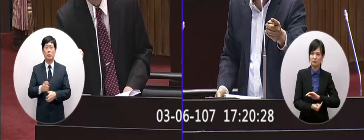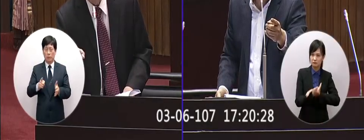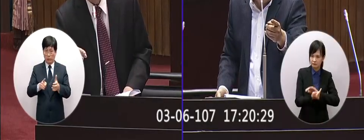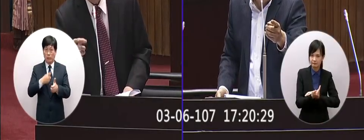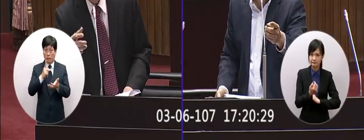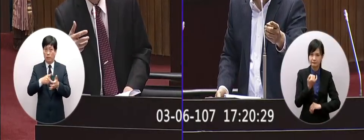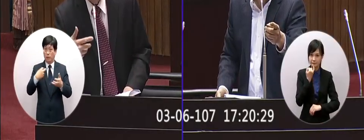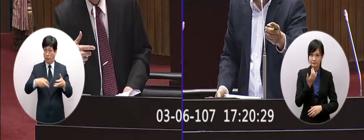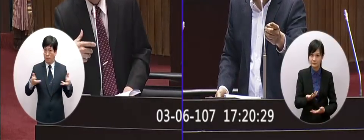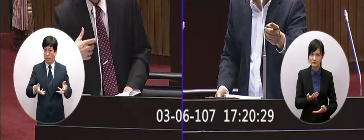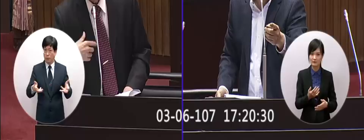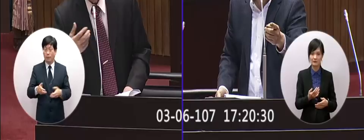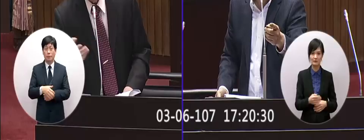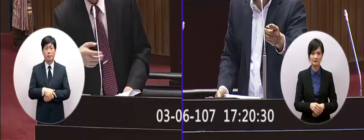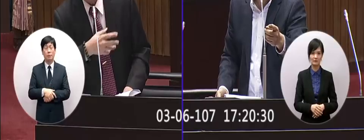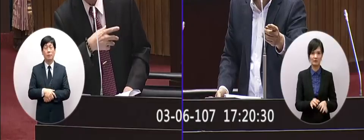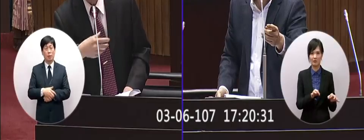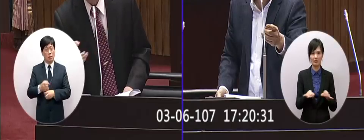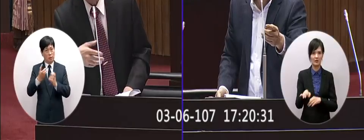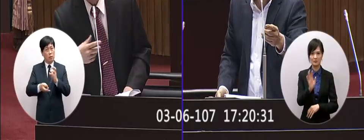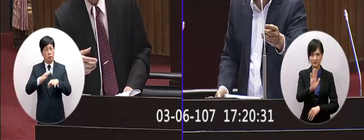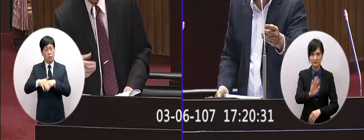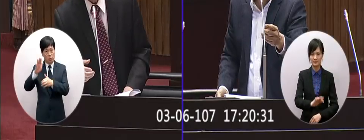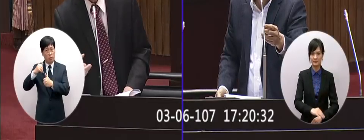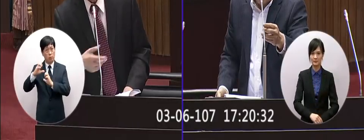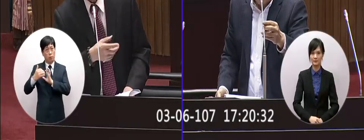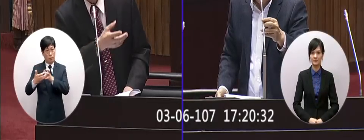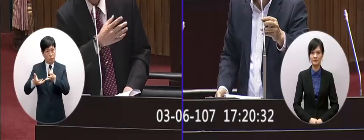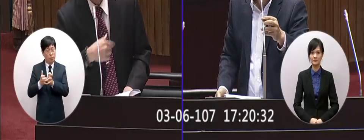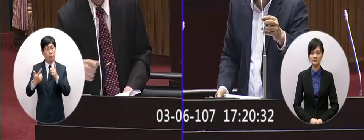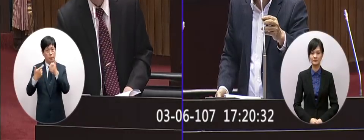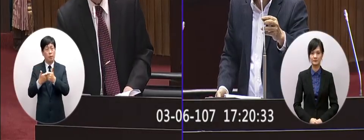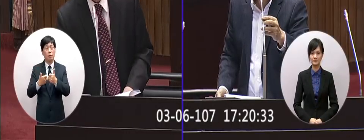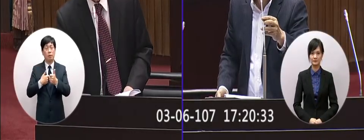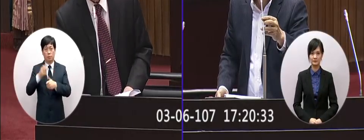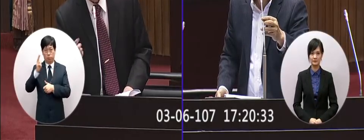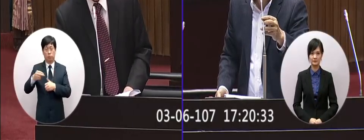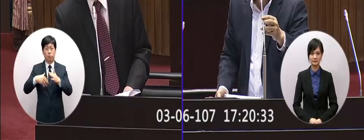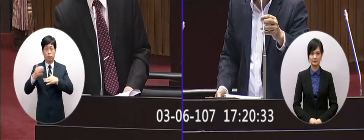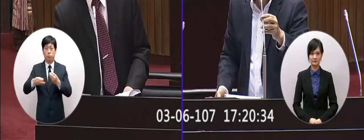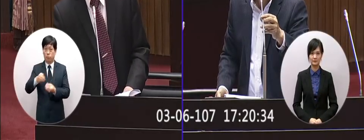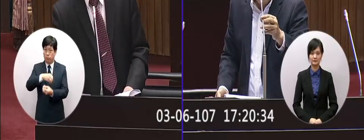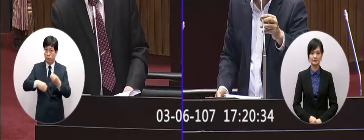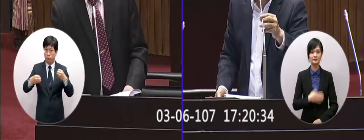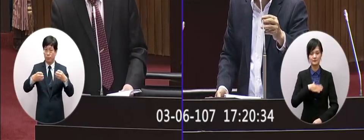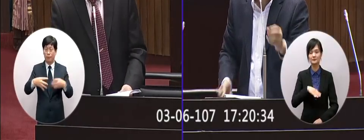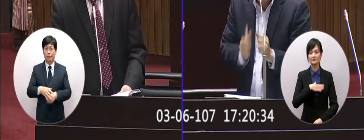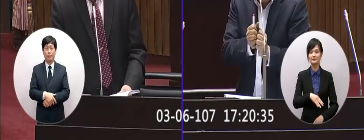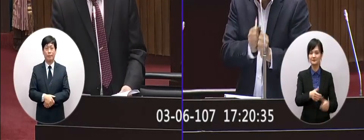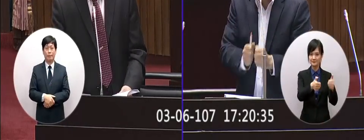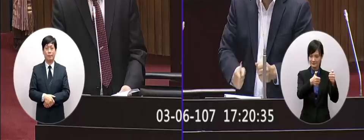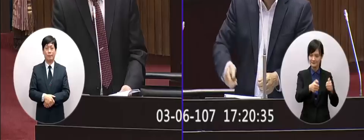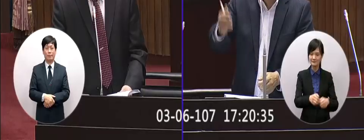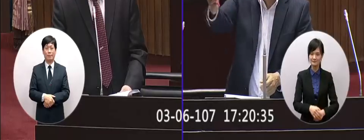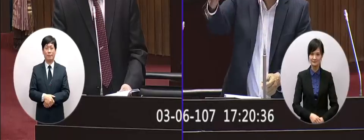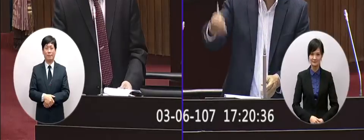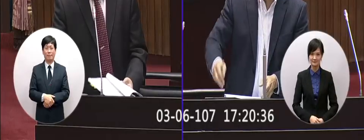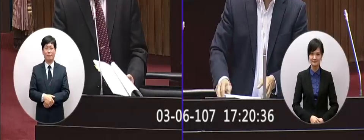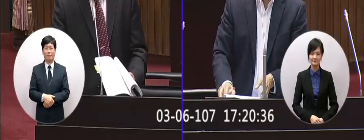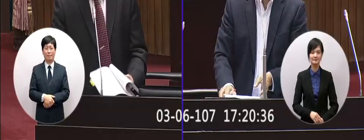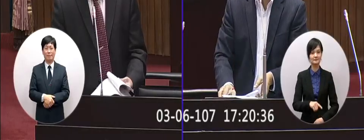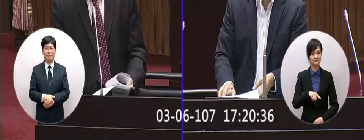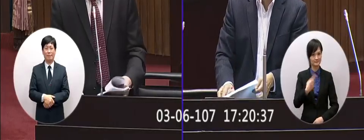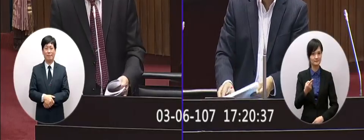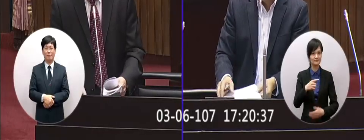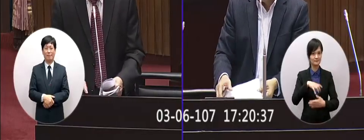不？时间赶一点好唔好？ 啊，上次我会甲国防部来配合，啊有困难请伊来协调。 好啦，吴理事长，谢谢啦，感谢你啦，我们请内